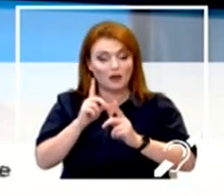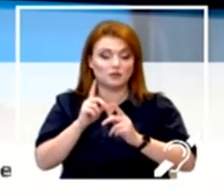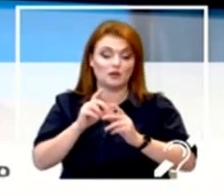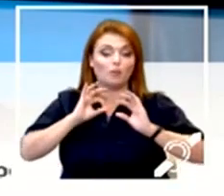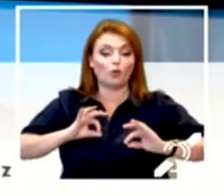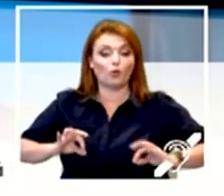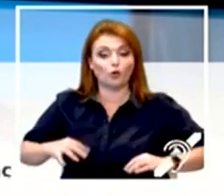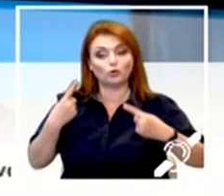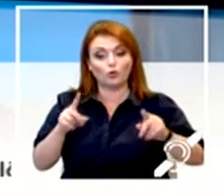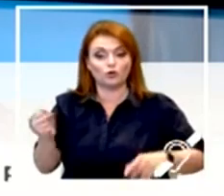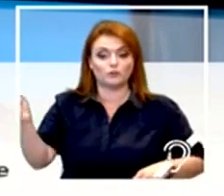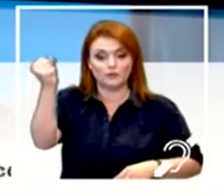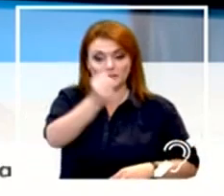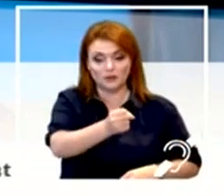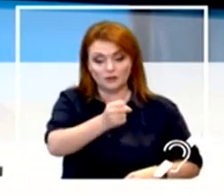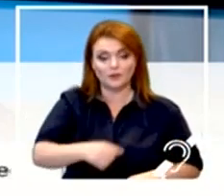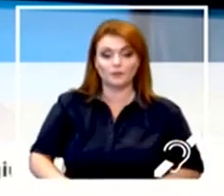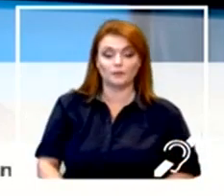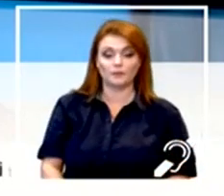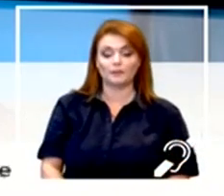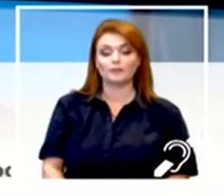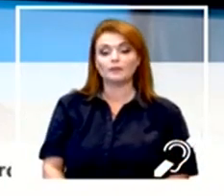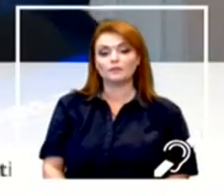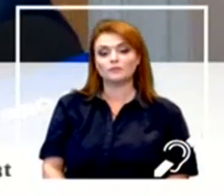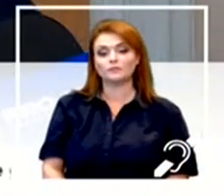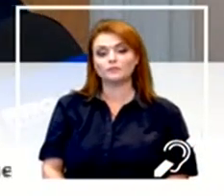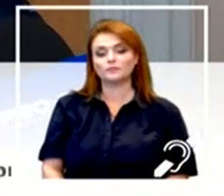prezentarea probei în prezența unui specialist.